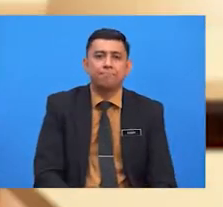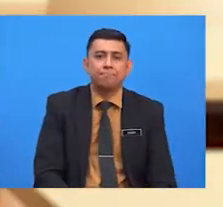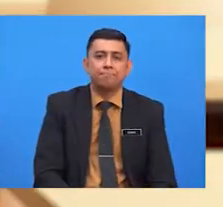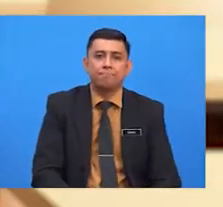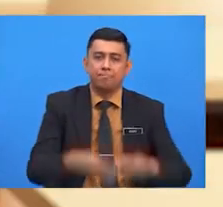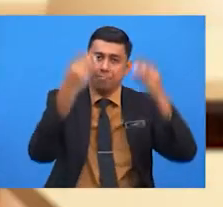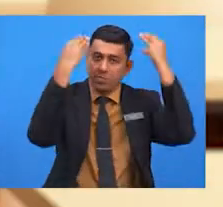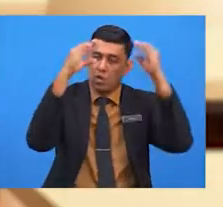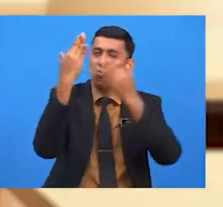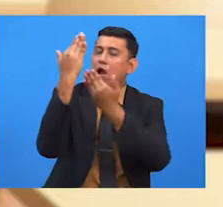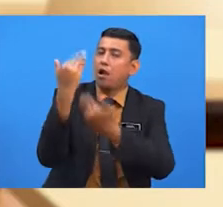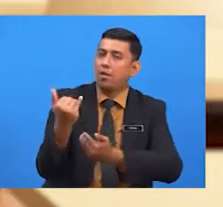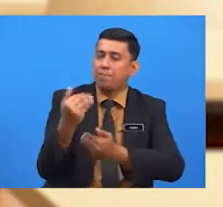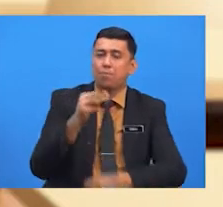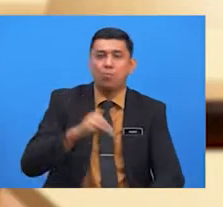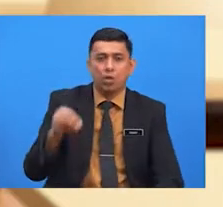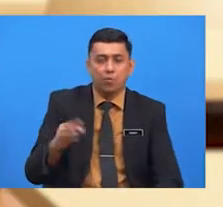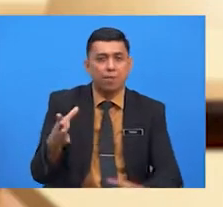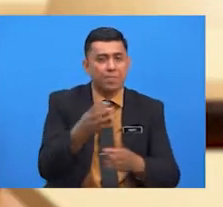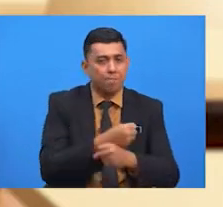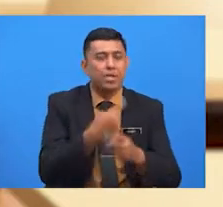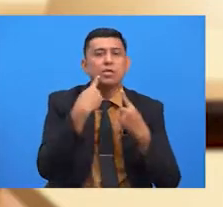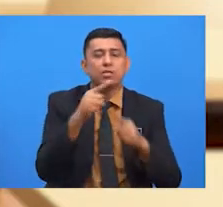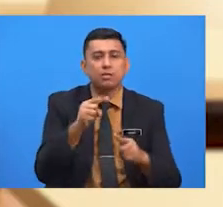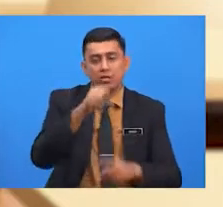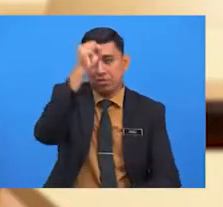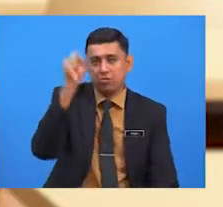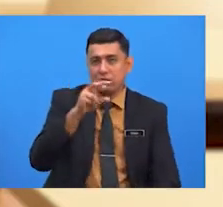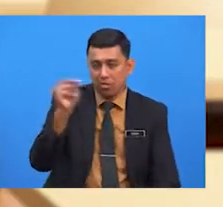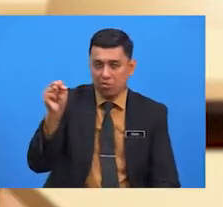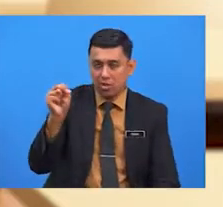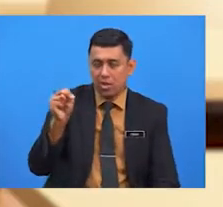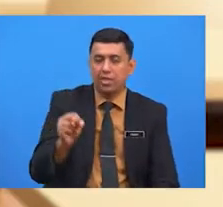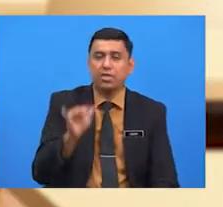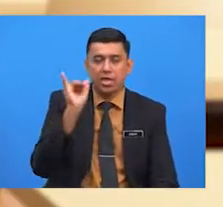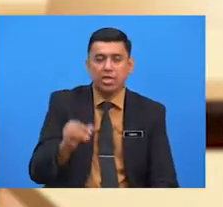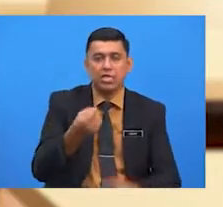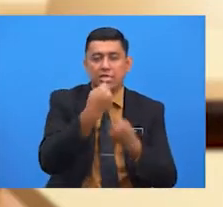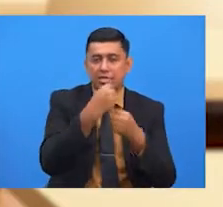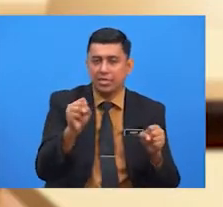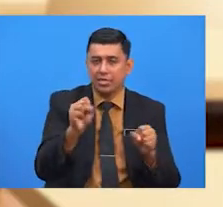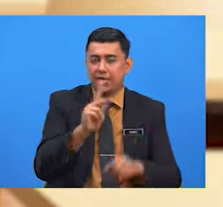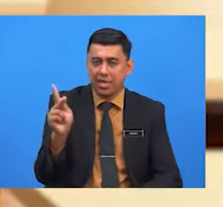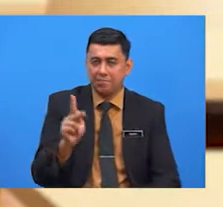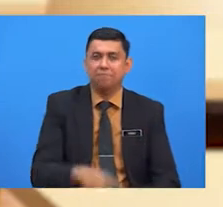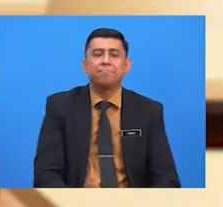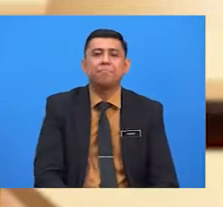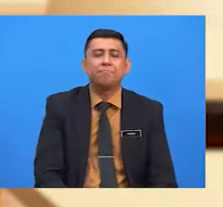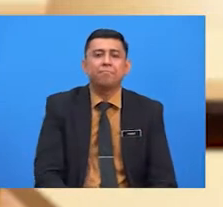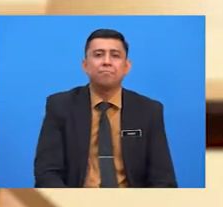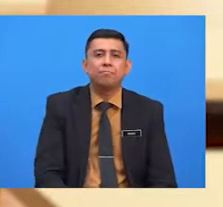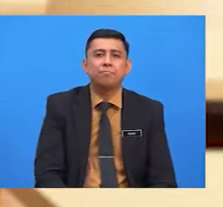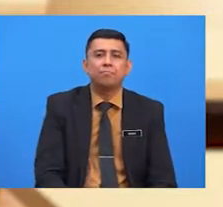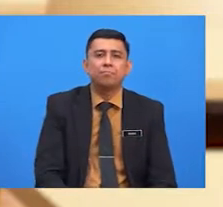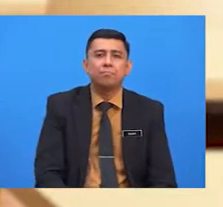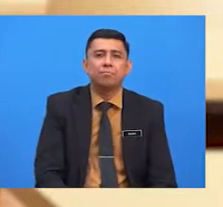Cikgu juga berharap murid-murid dapat menjawab soalan yang telah cikgu sediakan dalam slide berikutnya. Cikgu